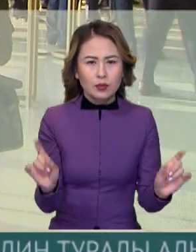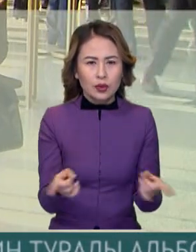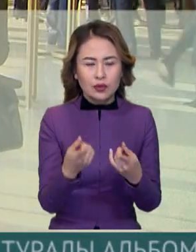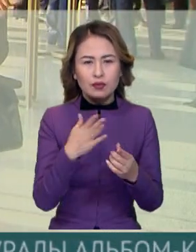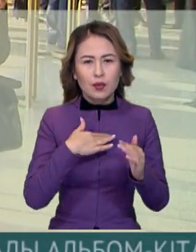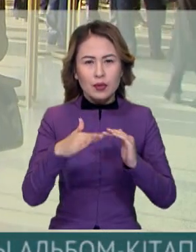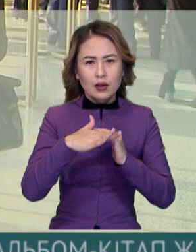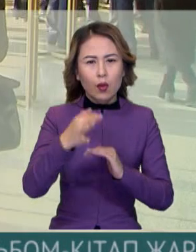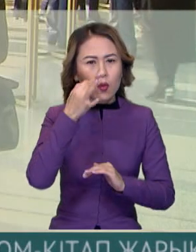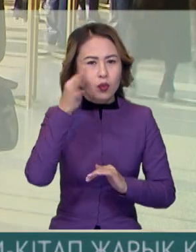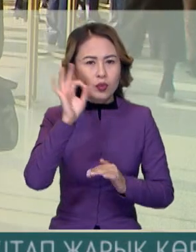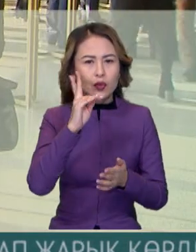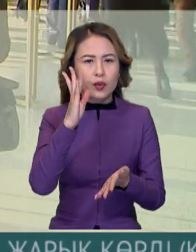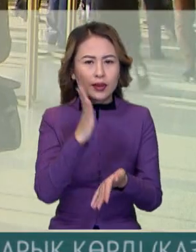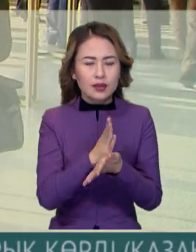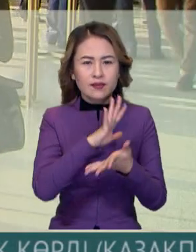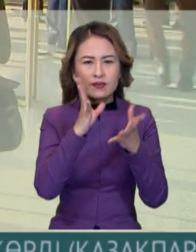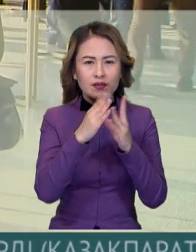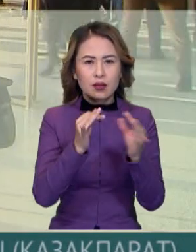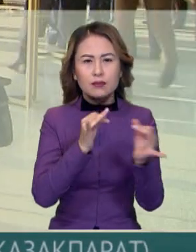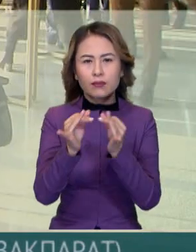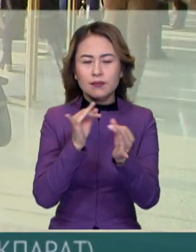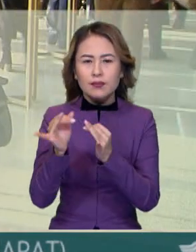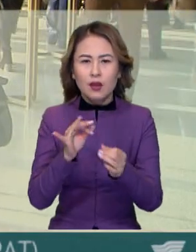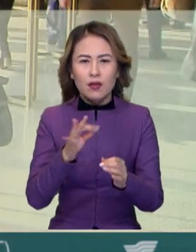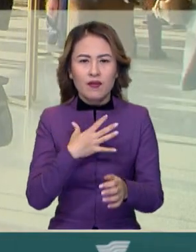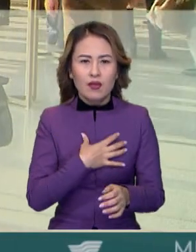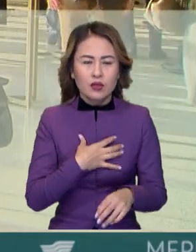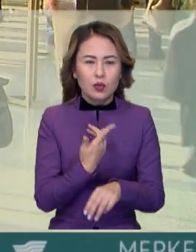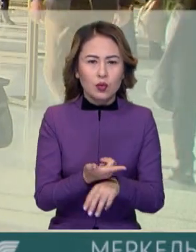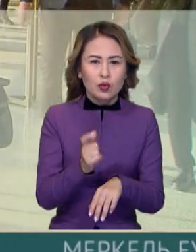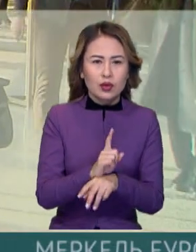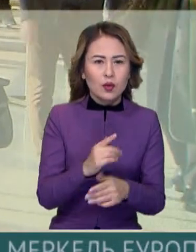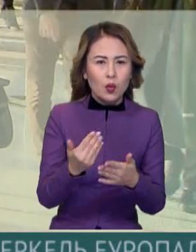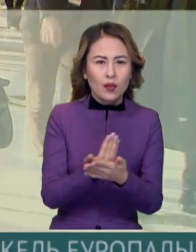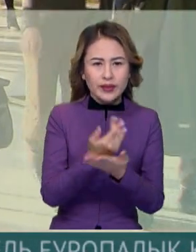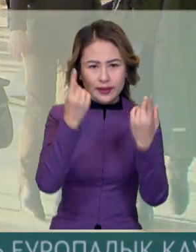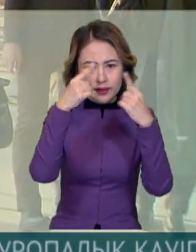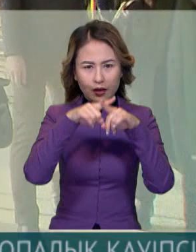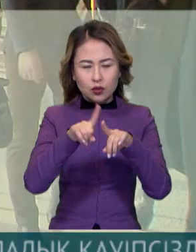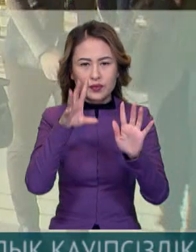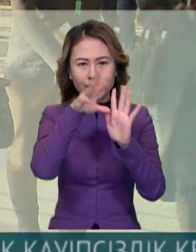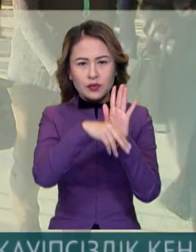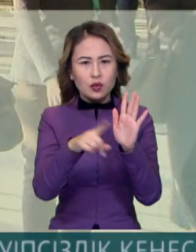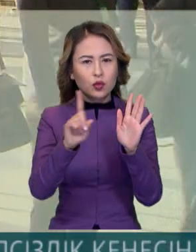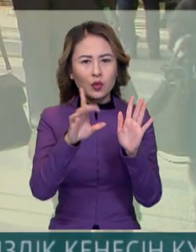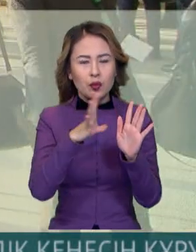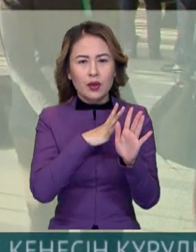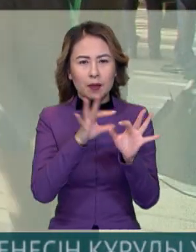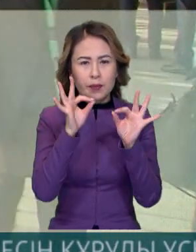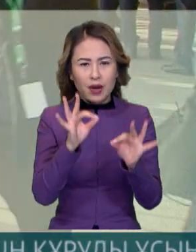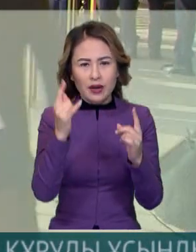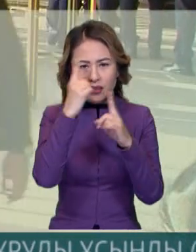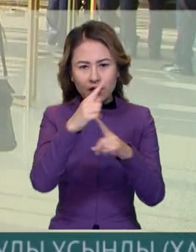келген білікті мамандардың пікірі, талдаулары біз үшін аса маңызды. Жаңа технологияларды енгізу бойынша да тың